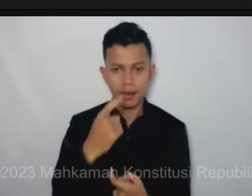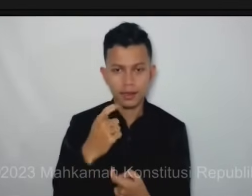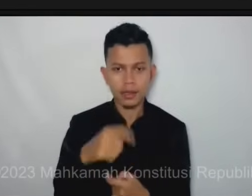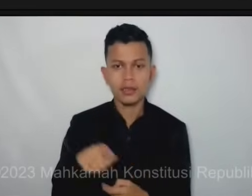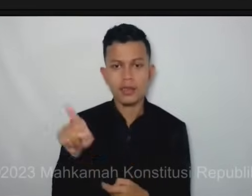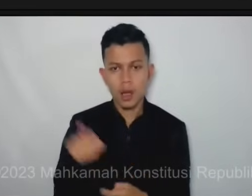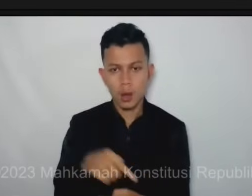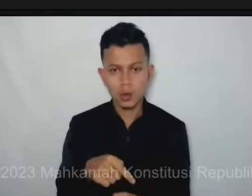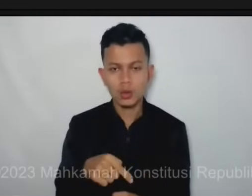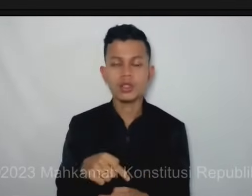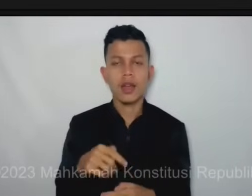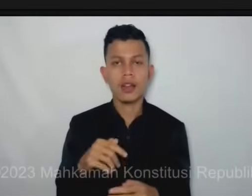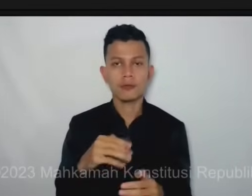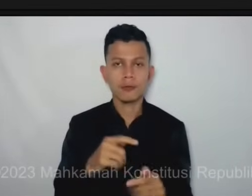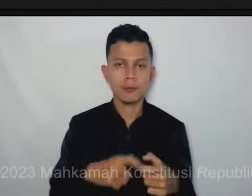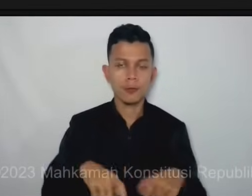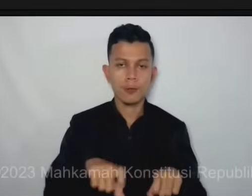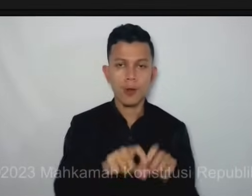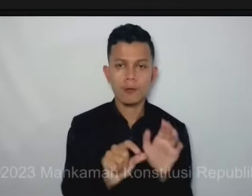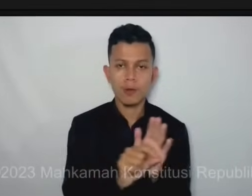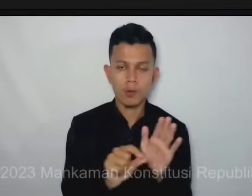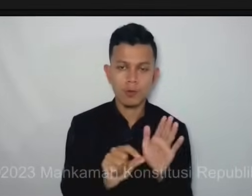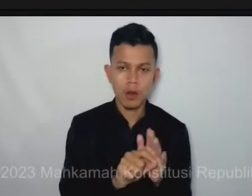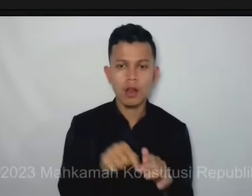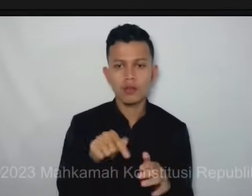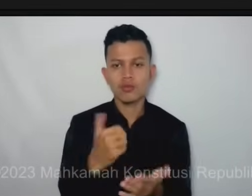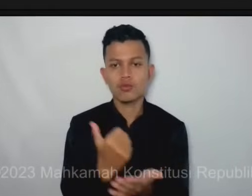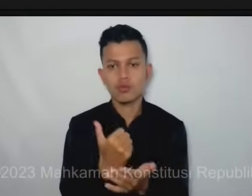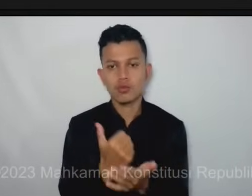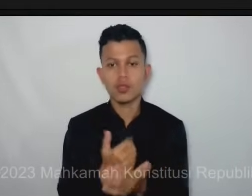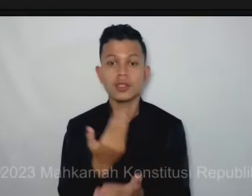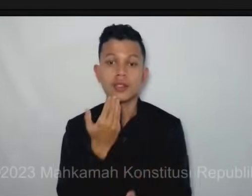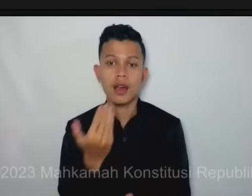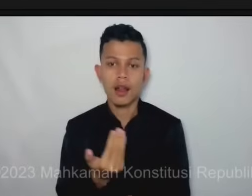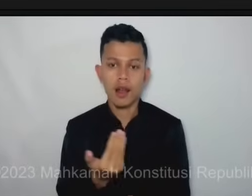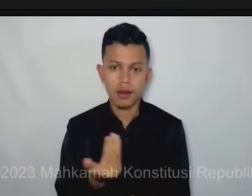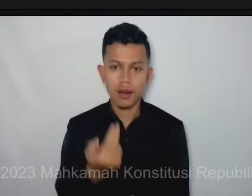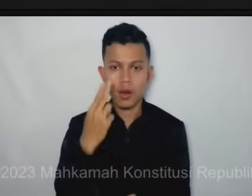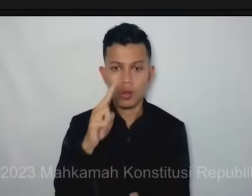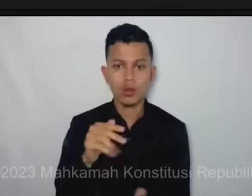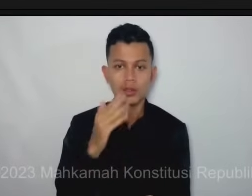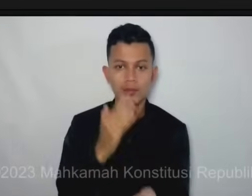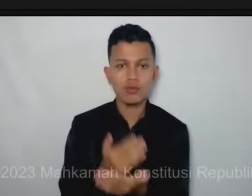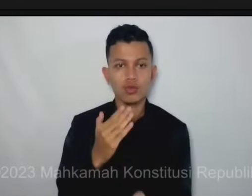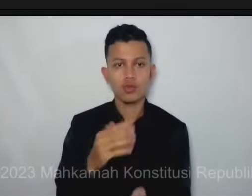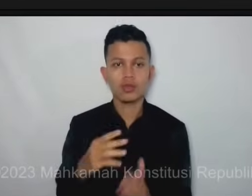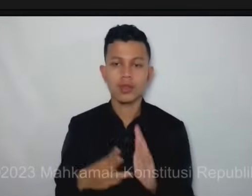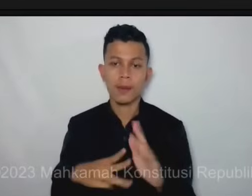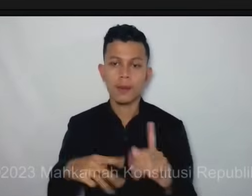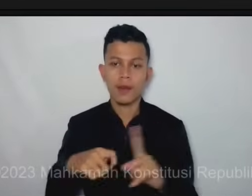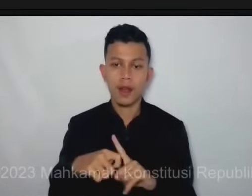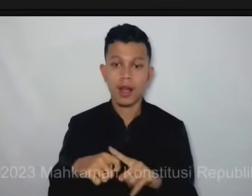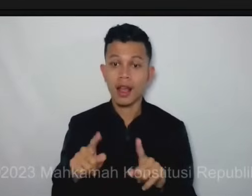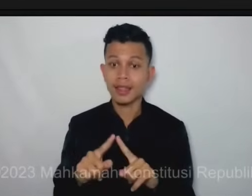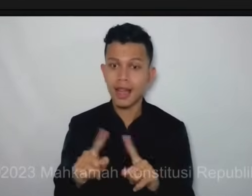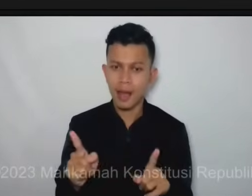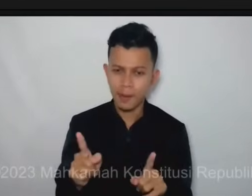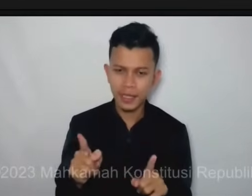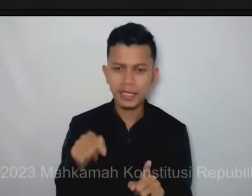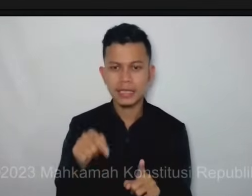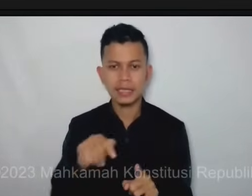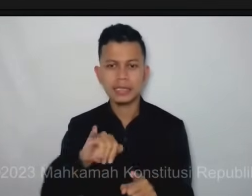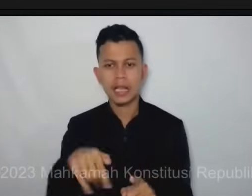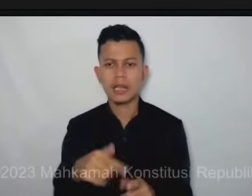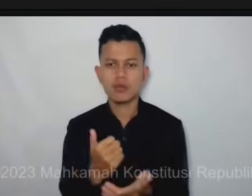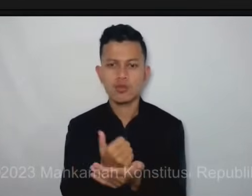secara yuridis dan teknikalitas sangatlah sederhana untuk diputus oleh Mahkamah tetapi seolah-olah menjadi sangat